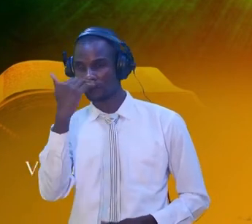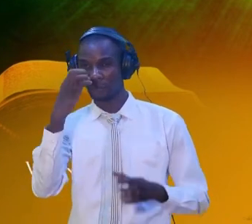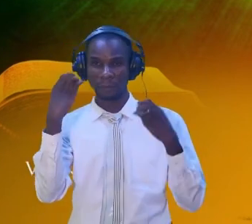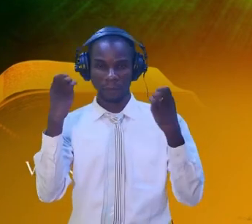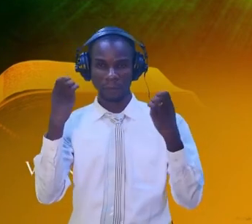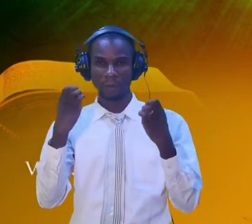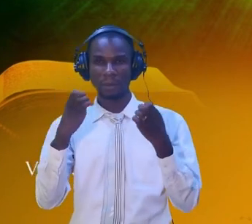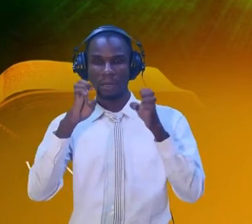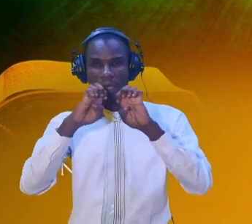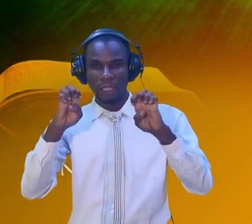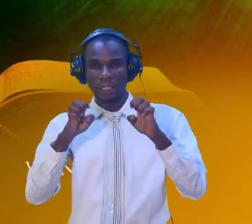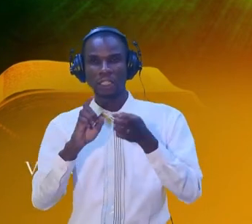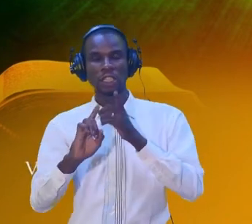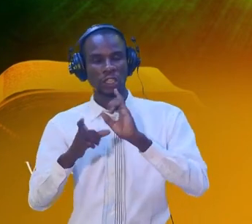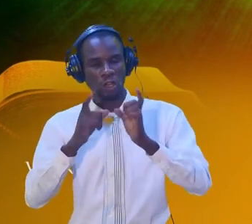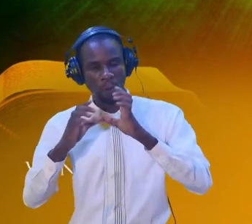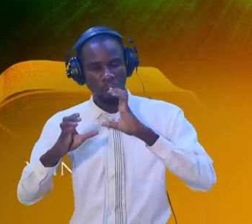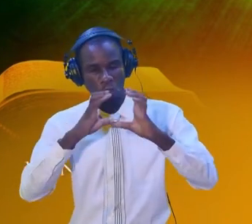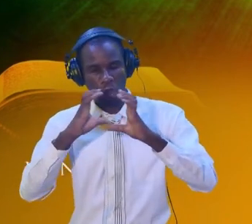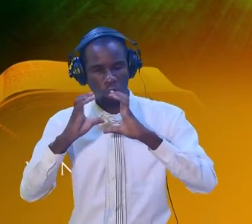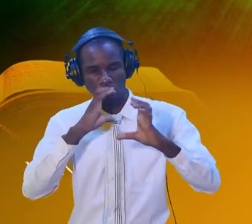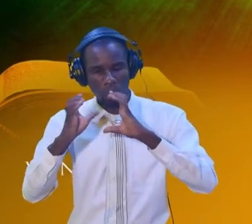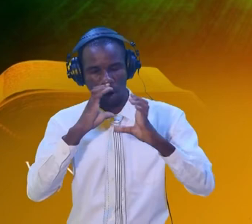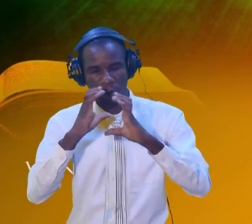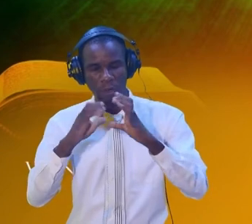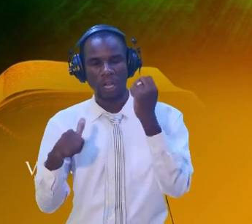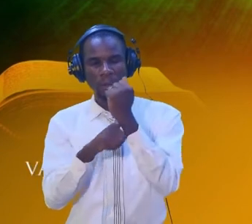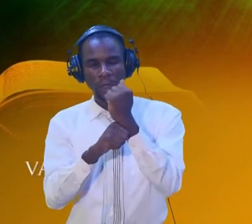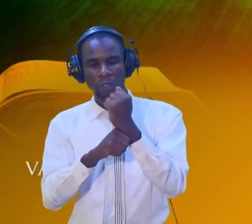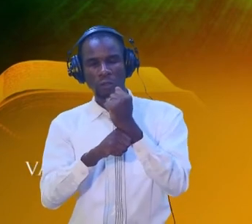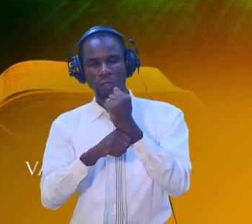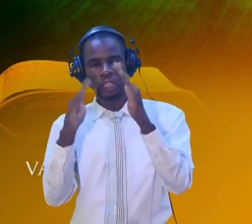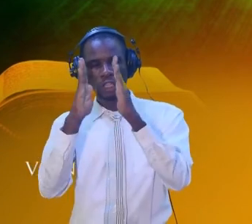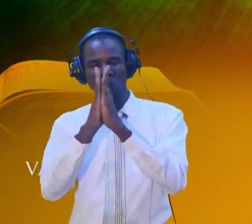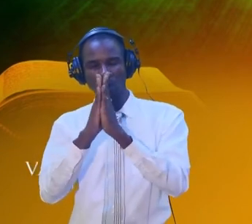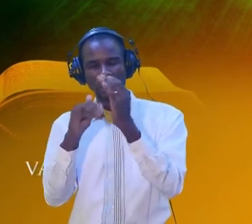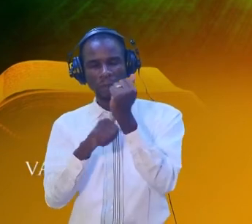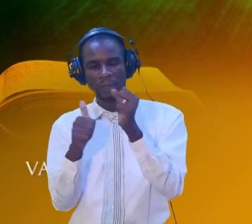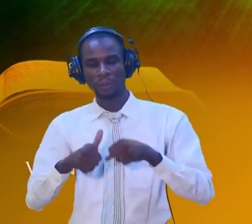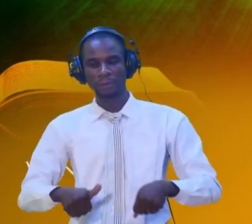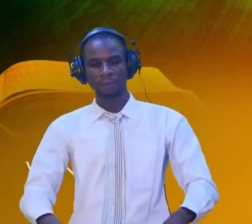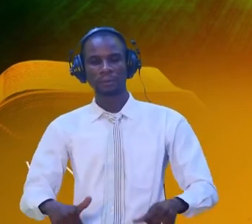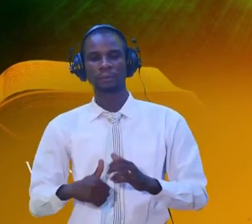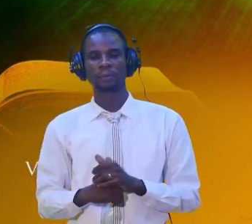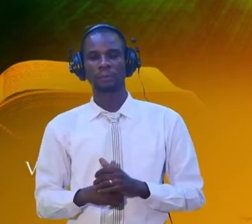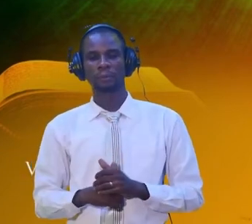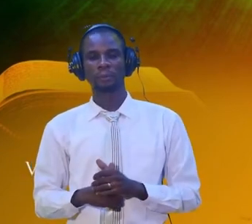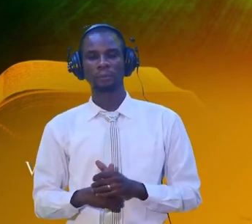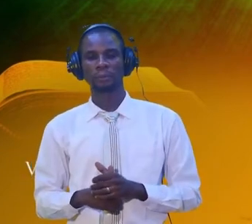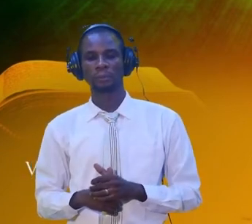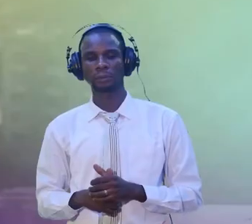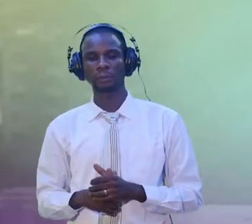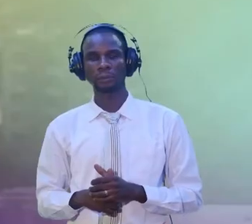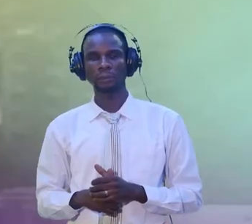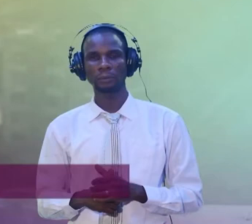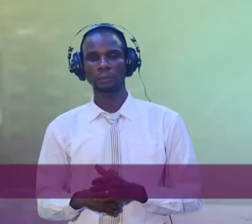alilomkosa Bwana, tena kwa kutaka shauri kwa mwenye pepo na wale wanaongea na wafu.